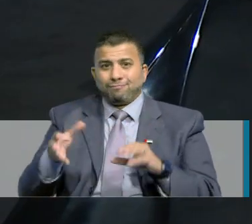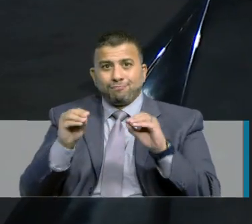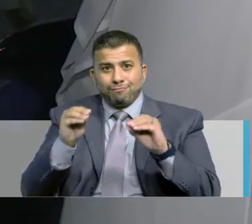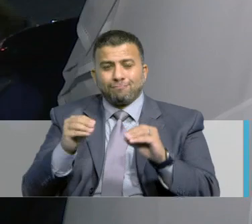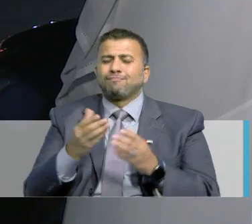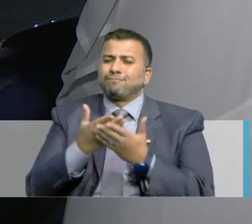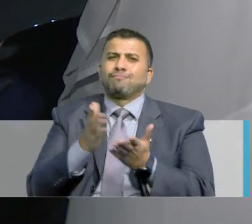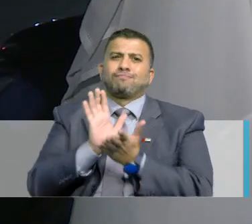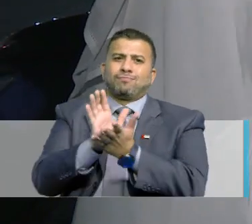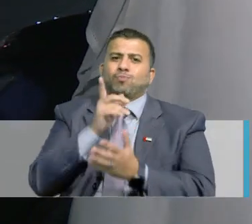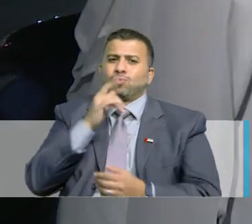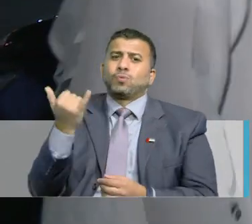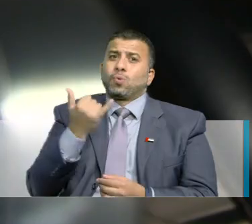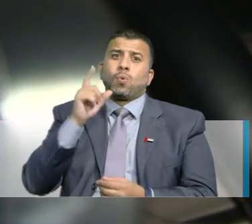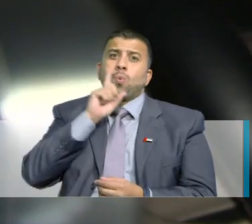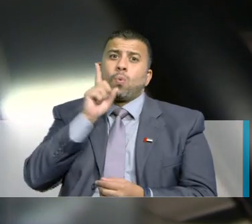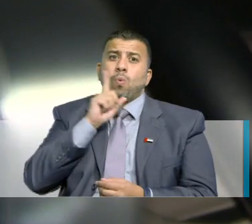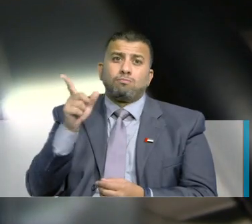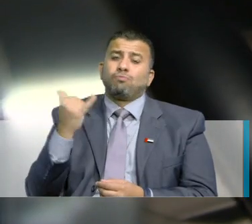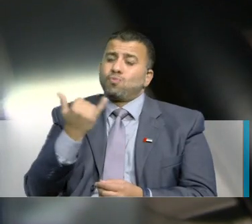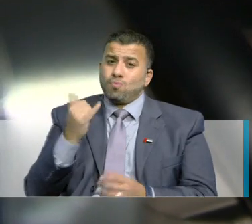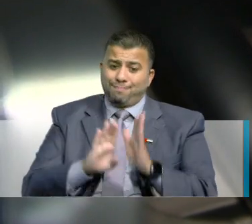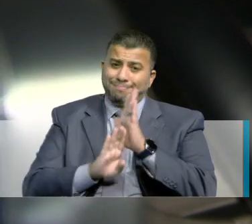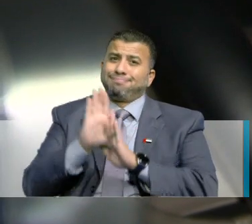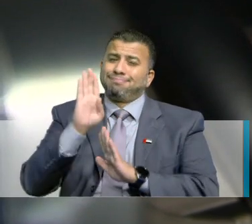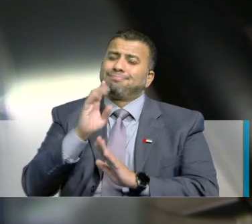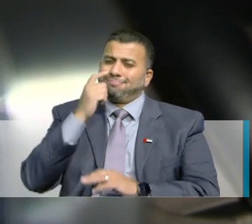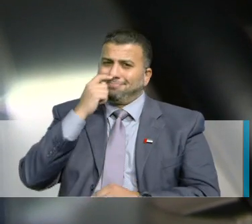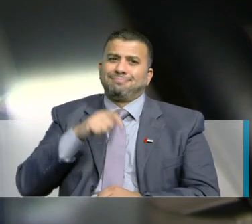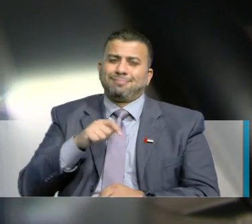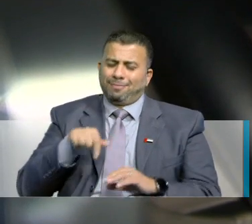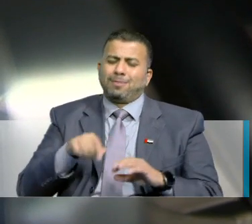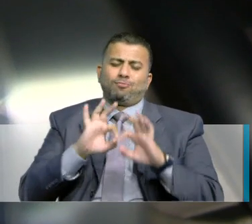تأكيداً على أهمية دور الأم ومكانتها في المجتمع.